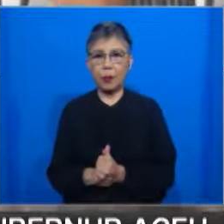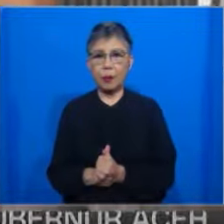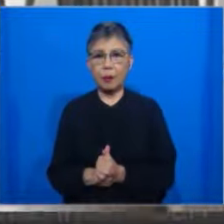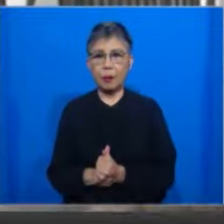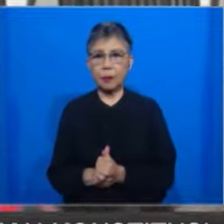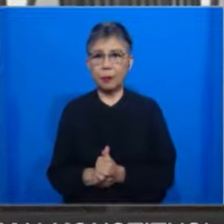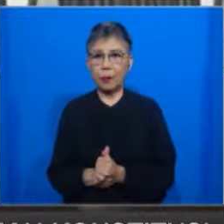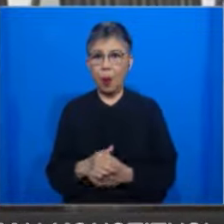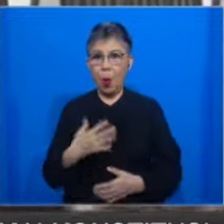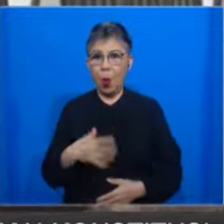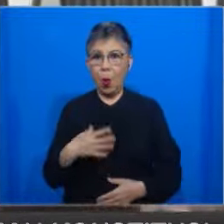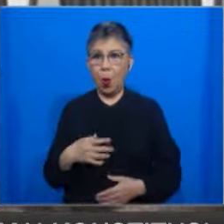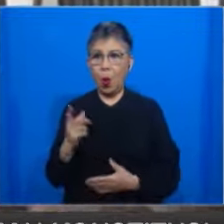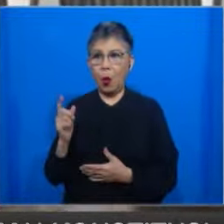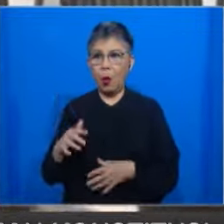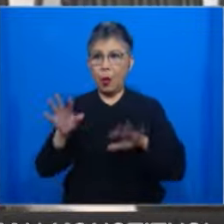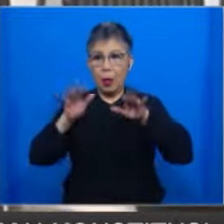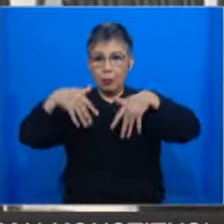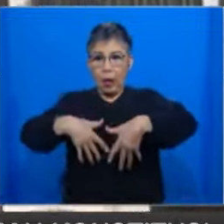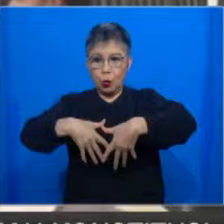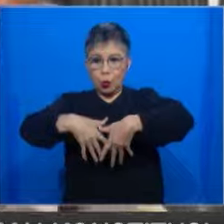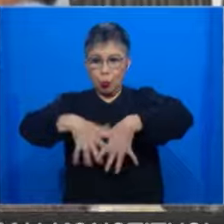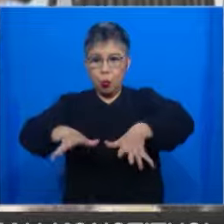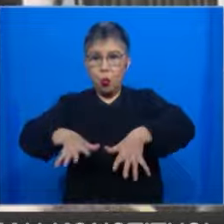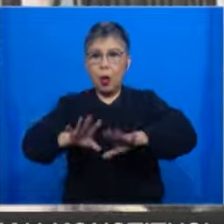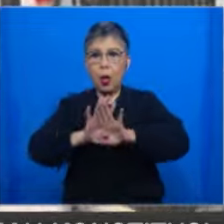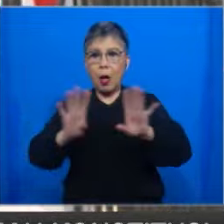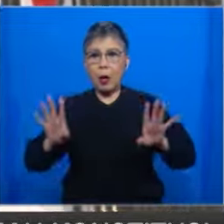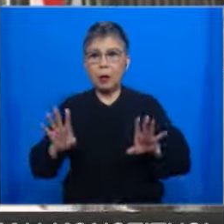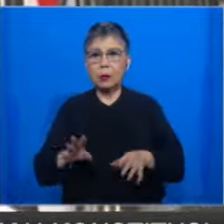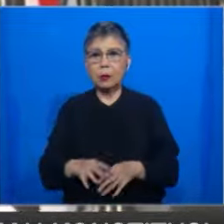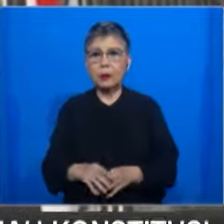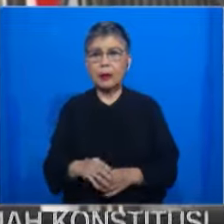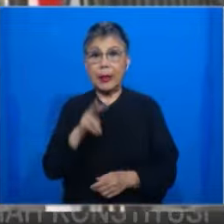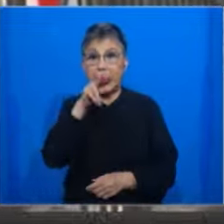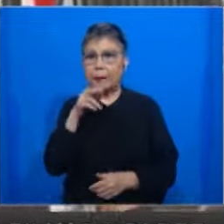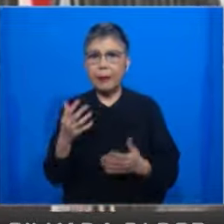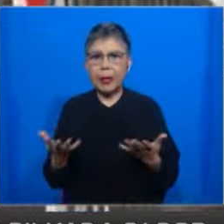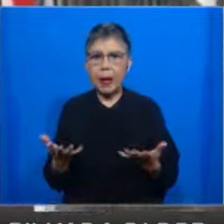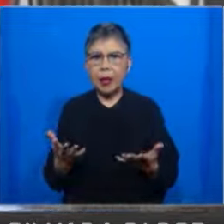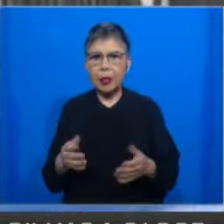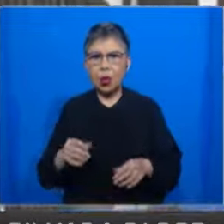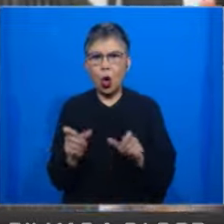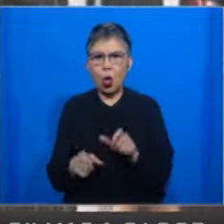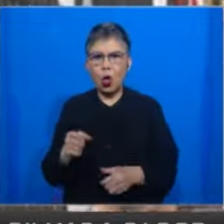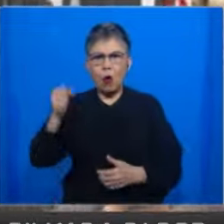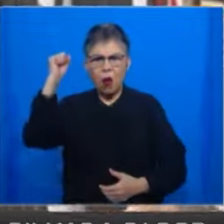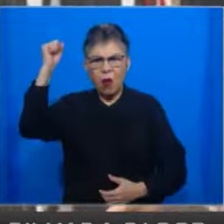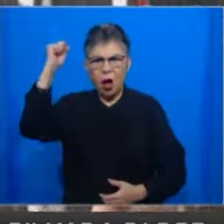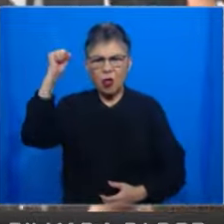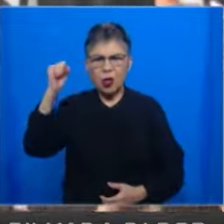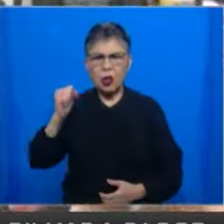ataupun situasi, tapi bisa dilihat sana pagar sudah terbuka. Dan kita akan saksikan bersama dulu seperti apa para peserta aksi ini